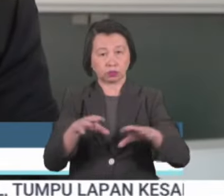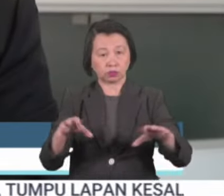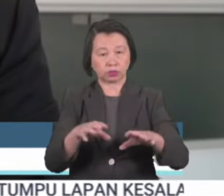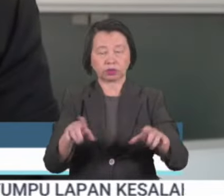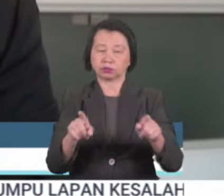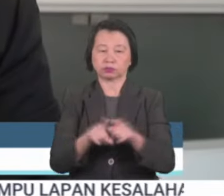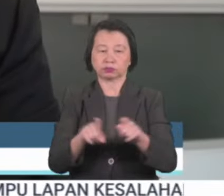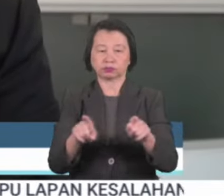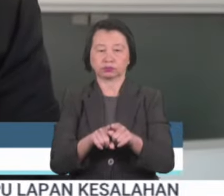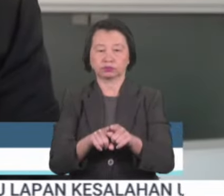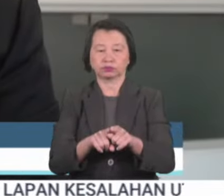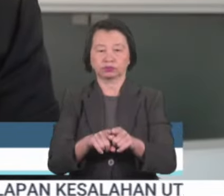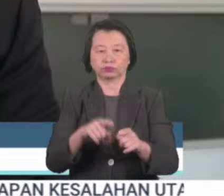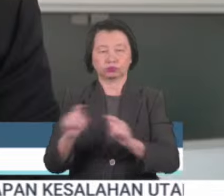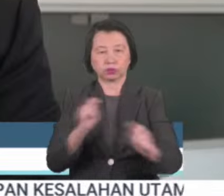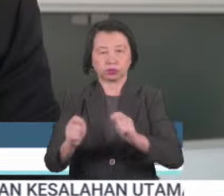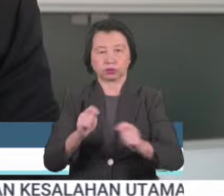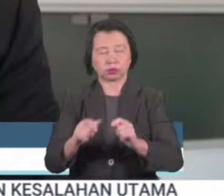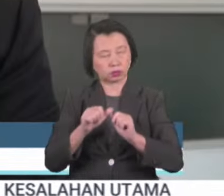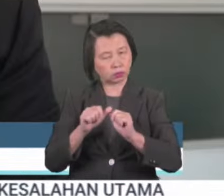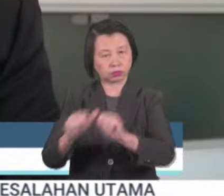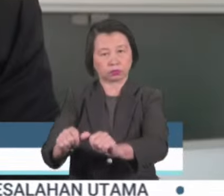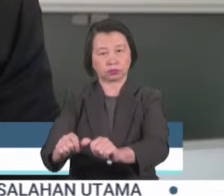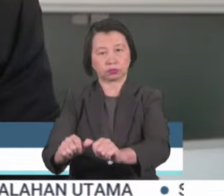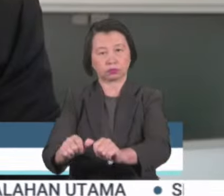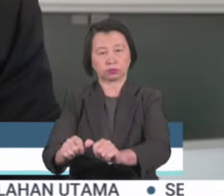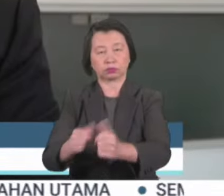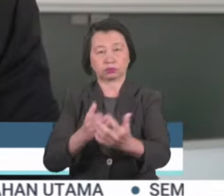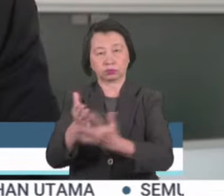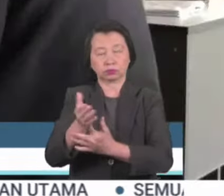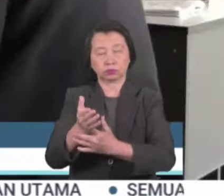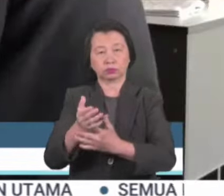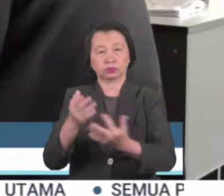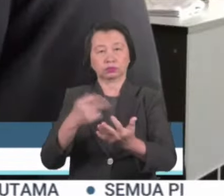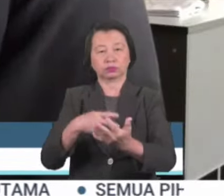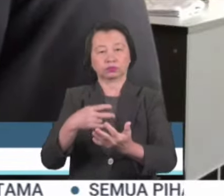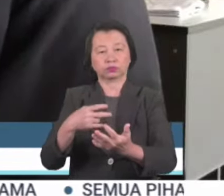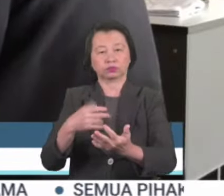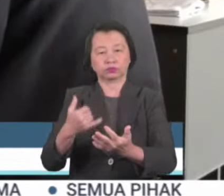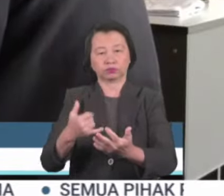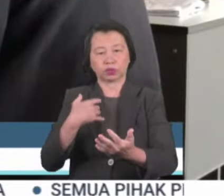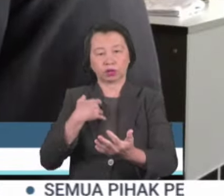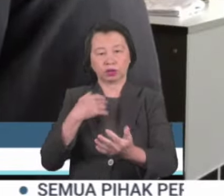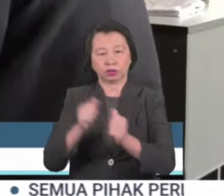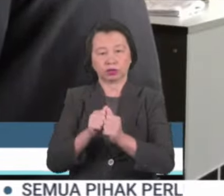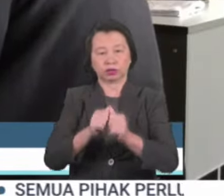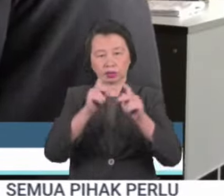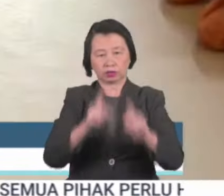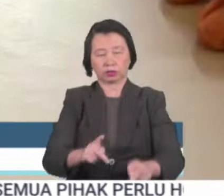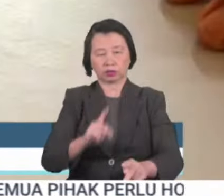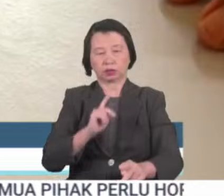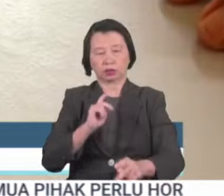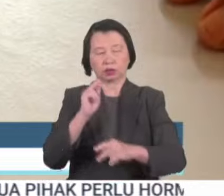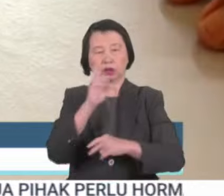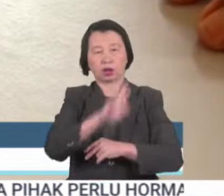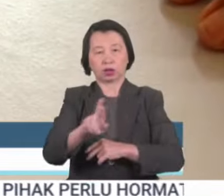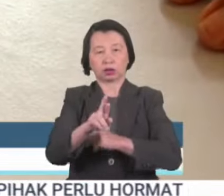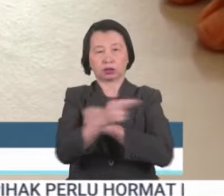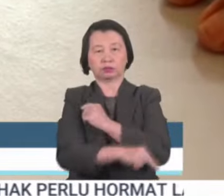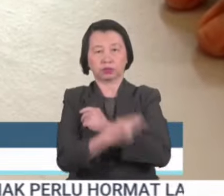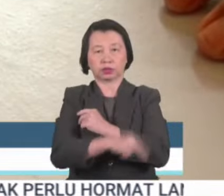sebagai tindakan berterusan melalui platform-platform yang ada bersama dengan pihak berkuasa agama di negeri,